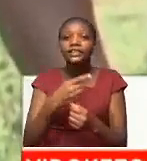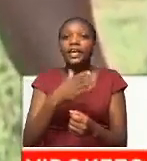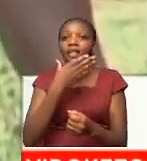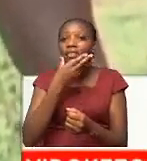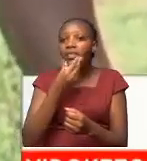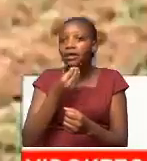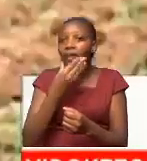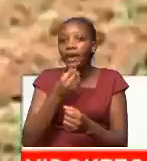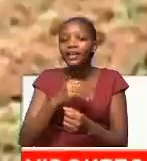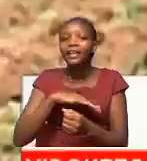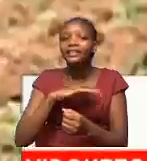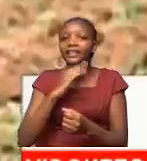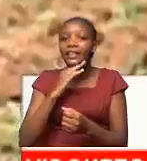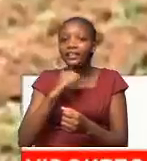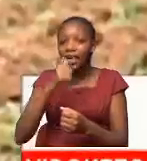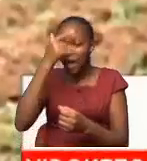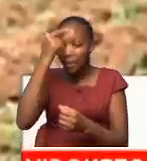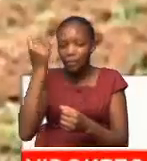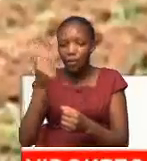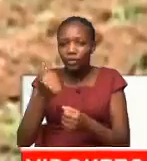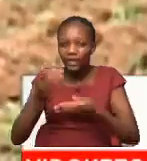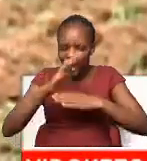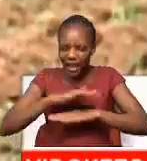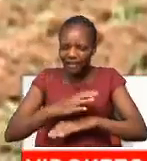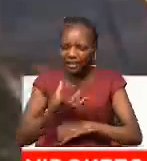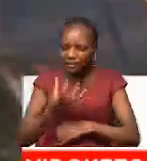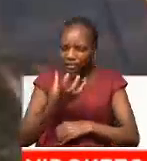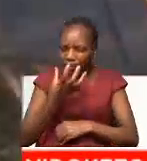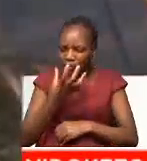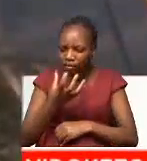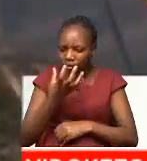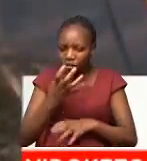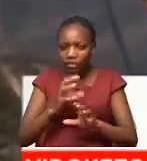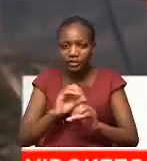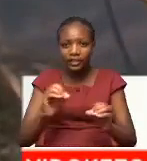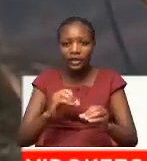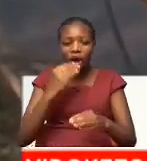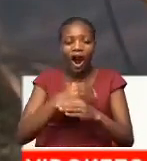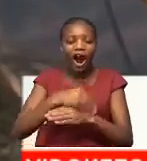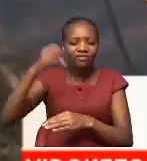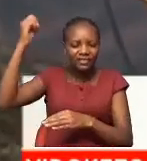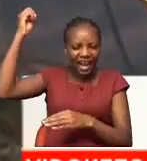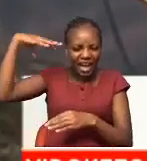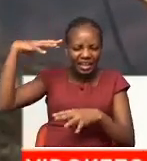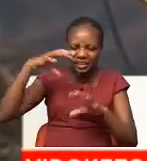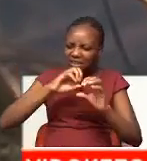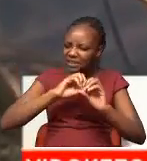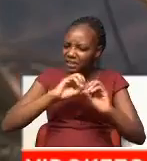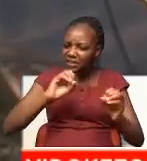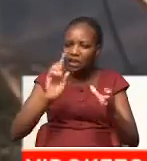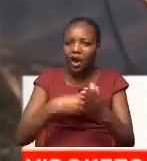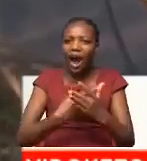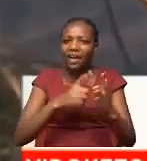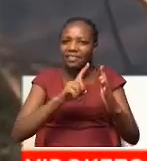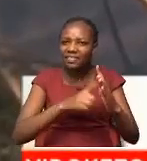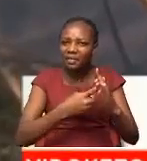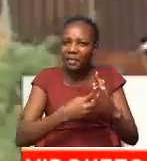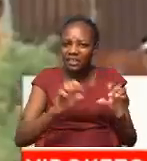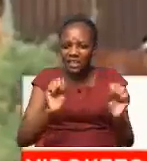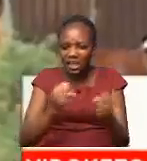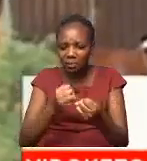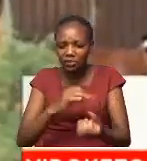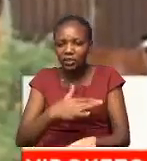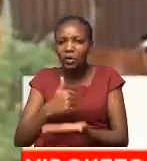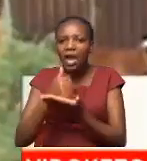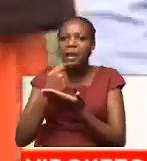Hachina alifariki kutokana na kukosa hewa ndani ya shimo hilo baada ya umeme kupotea na kusababisha mashine aliyokuwa nayo kufeli kufanya